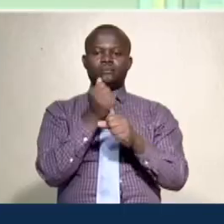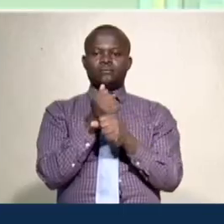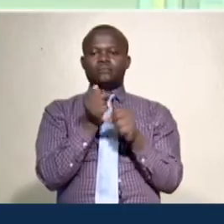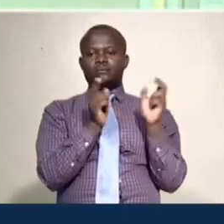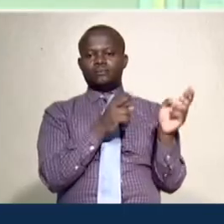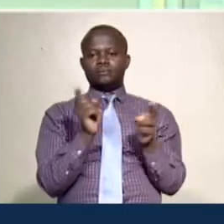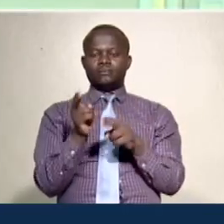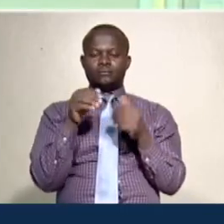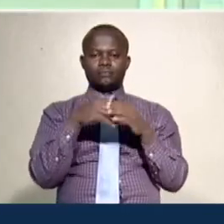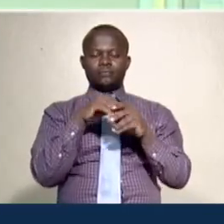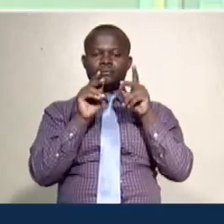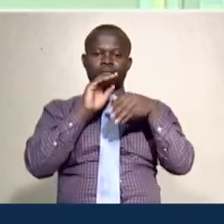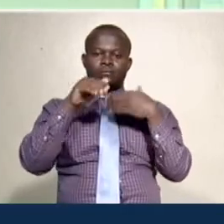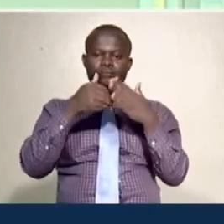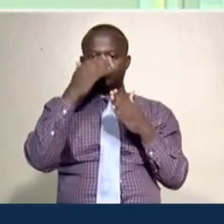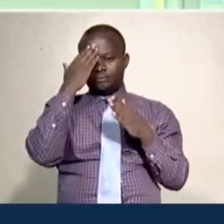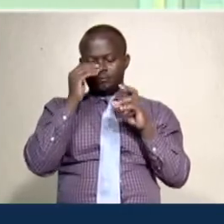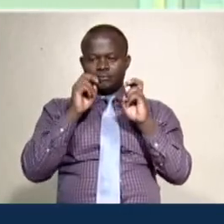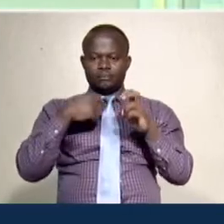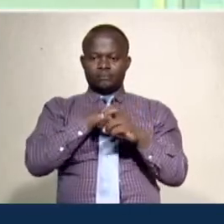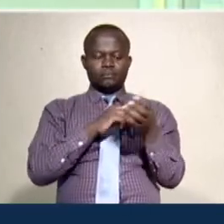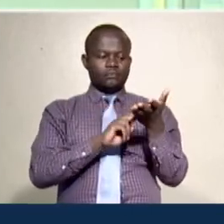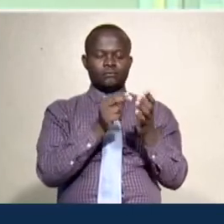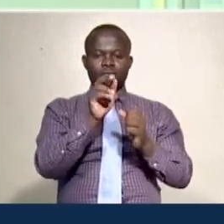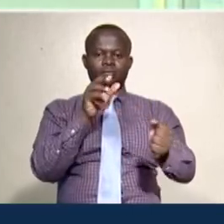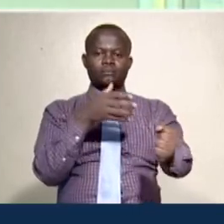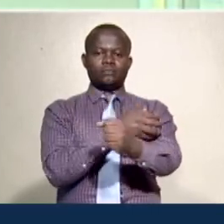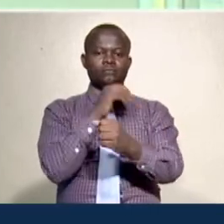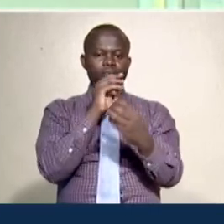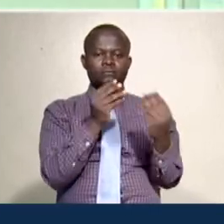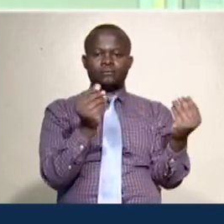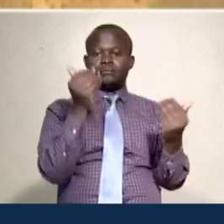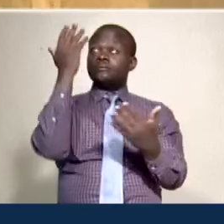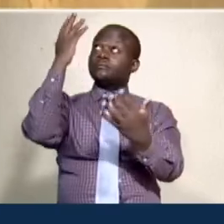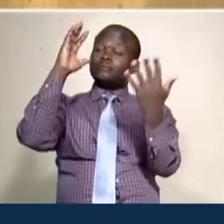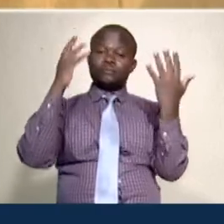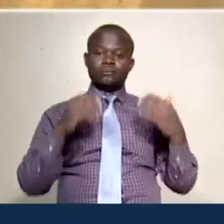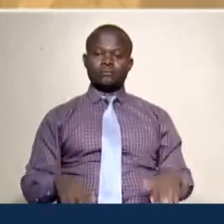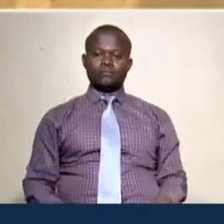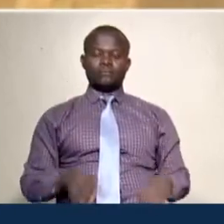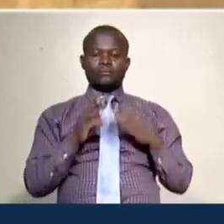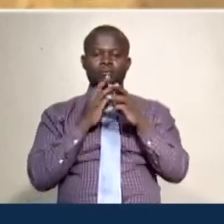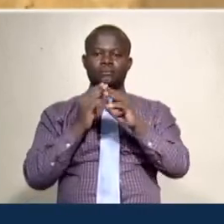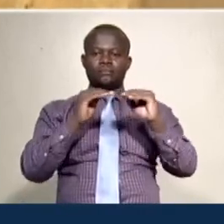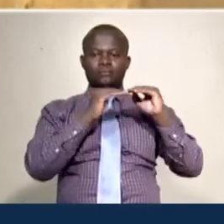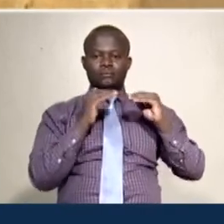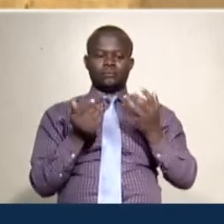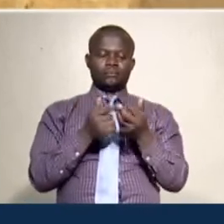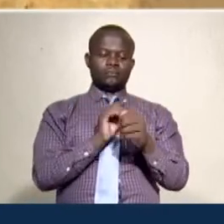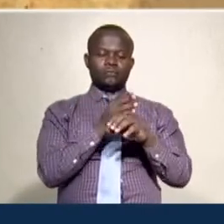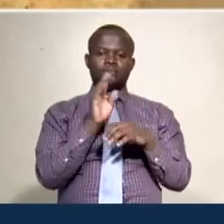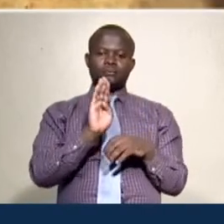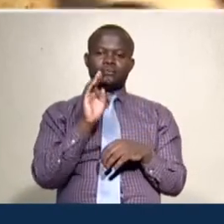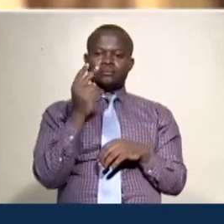n'ubundi mu baturage kugira ngo bakoreshe ingufu zitangiza ibidukikije. Ku rwego rw'isi kugeza ubu habarurwa abasaga